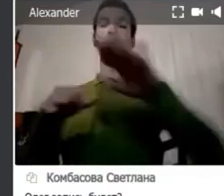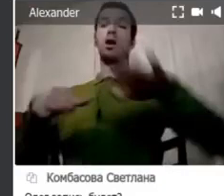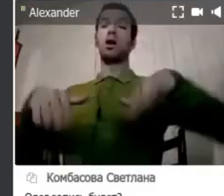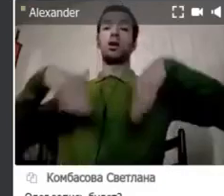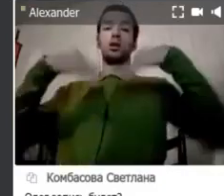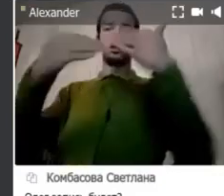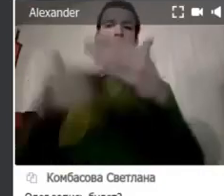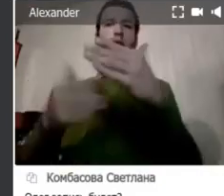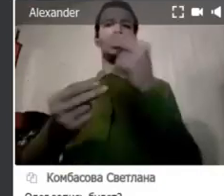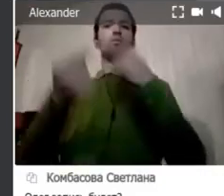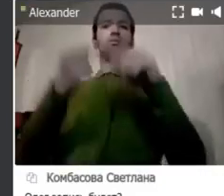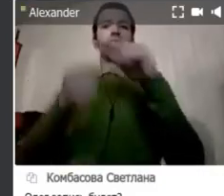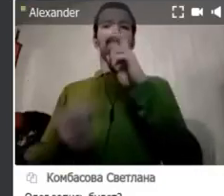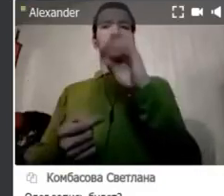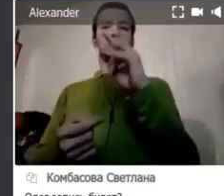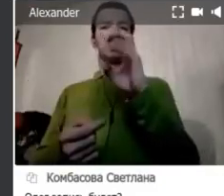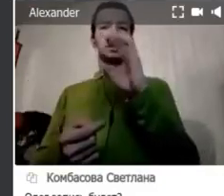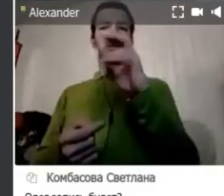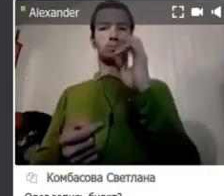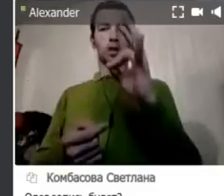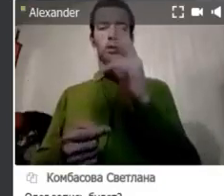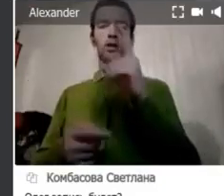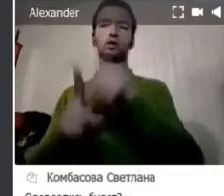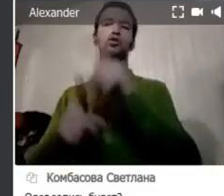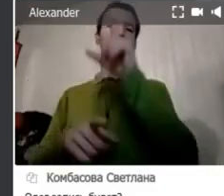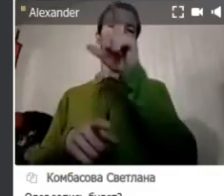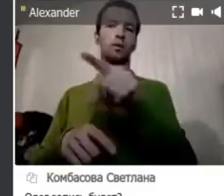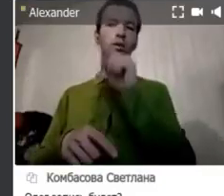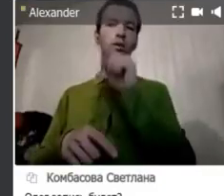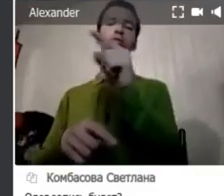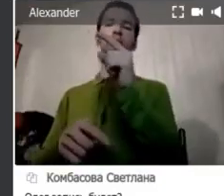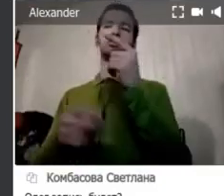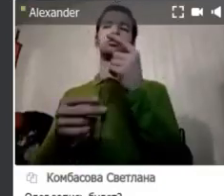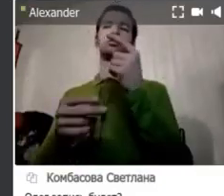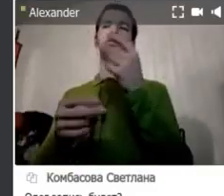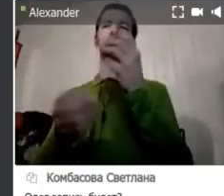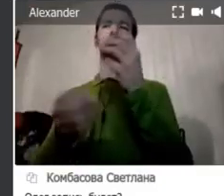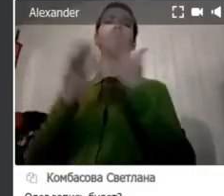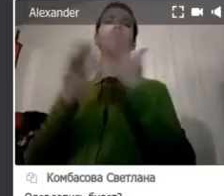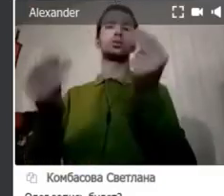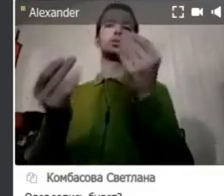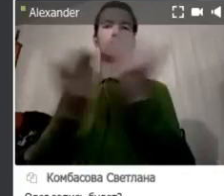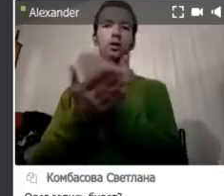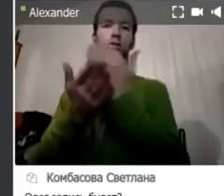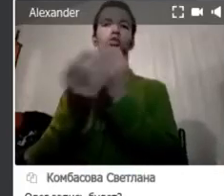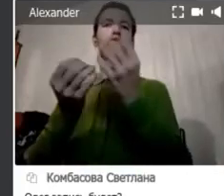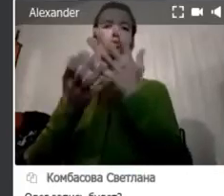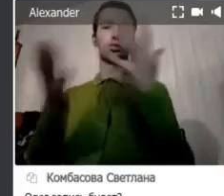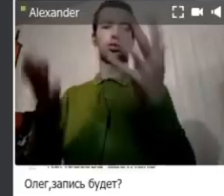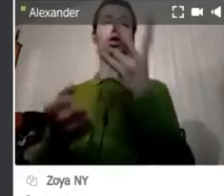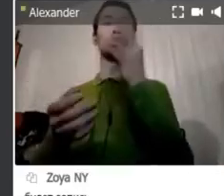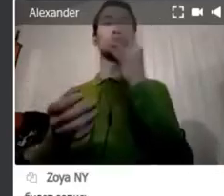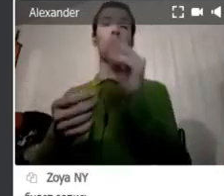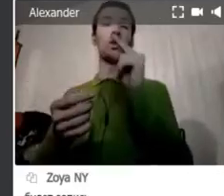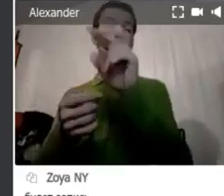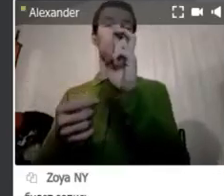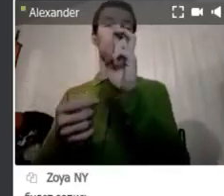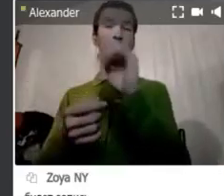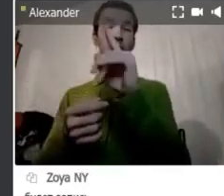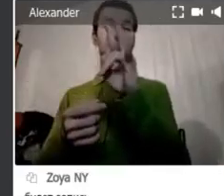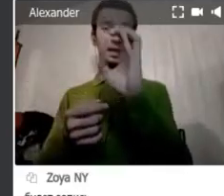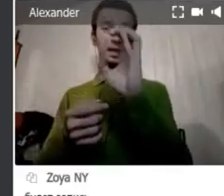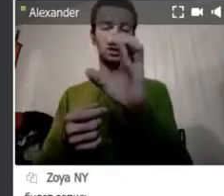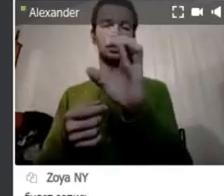высокая ответственность, там уже проблемы с налоговой, с пожарниками, с финансовой отчетностью и так далее.